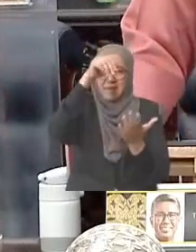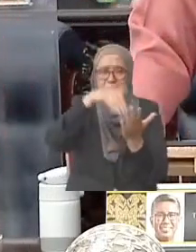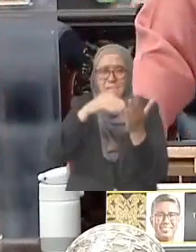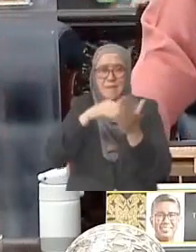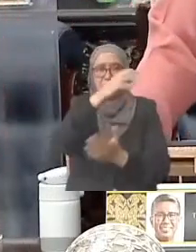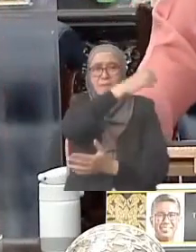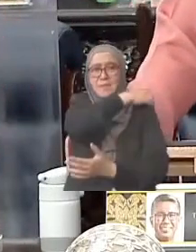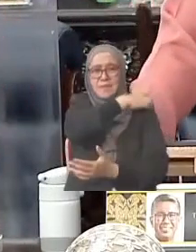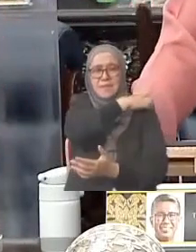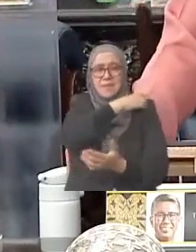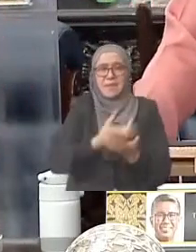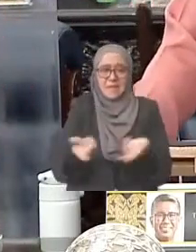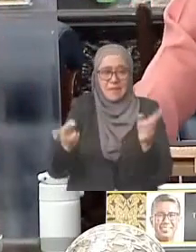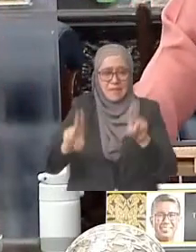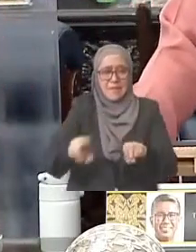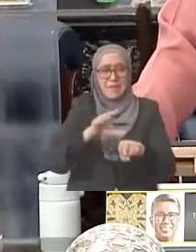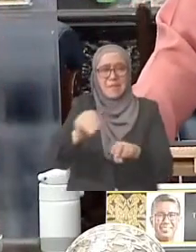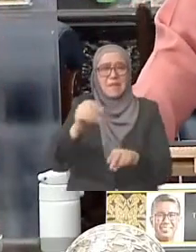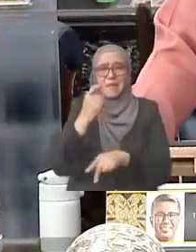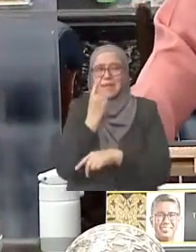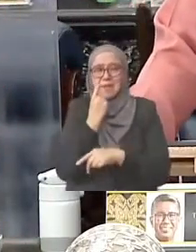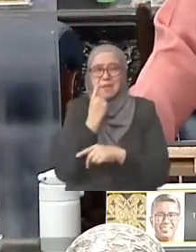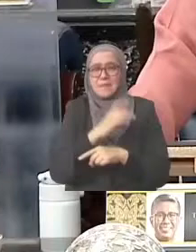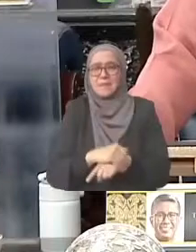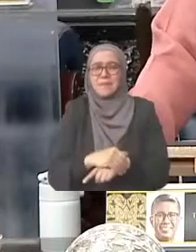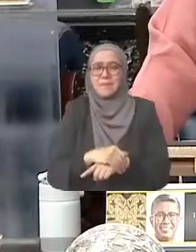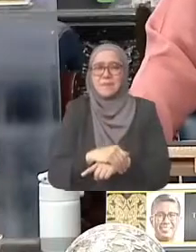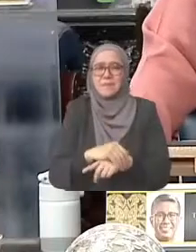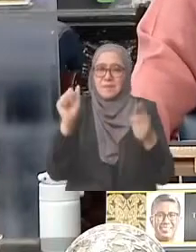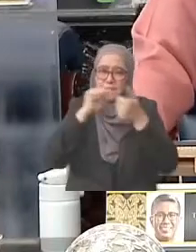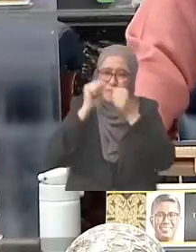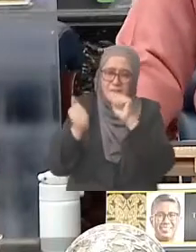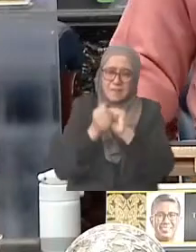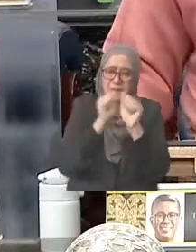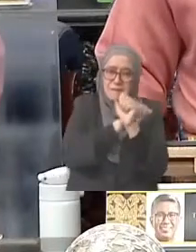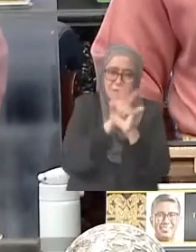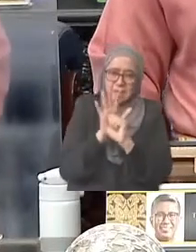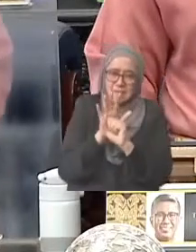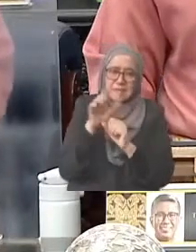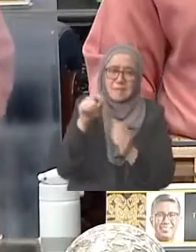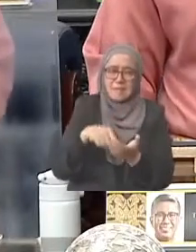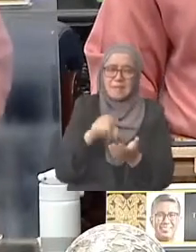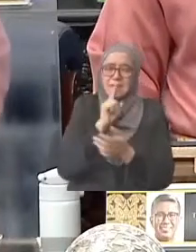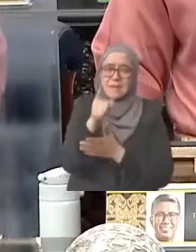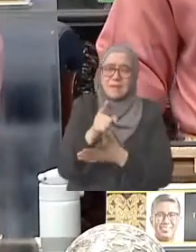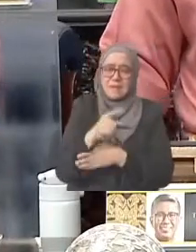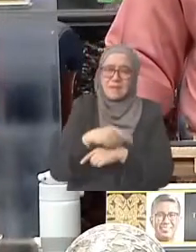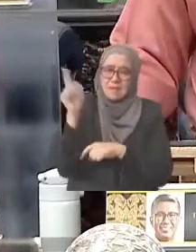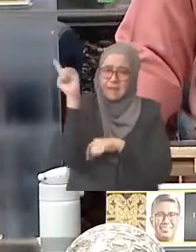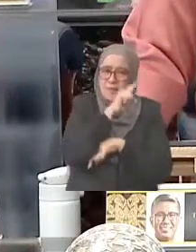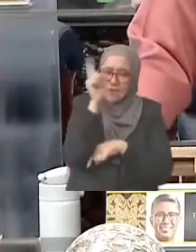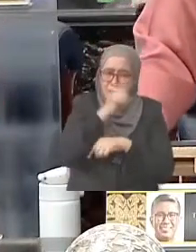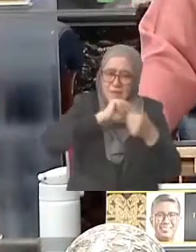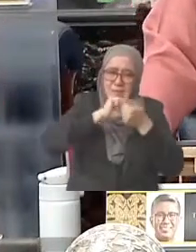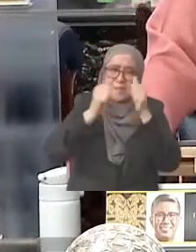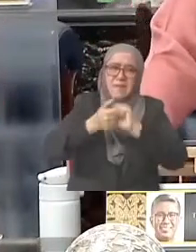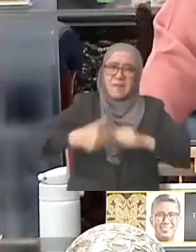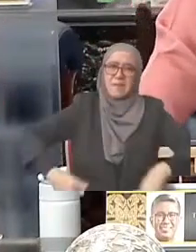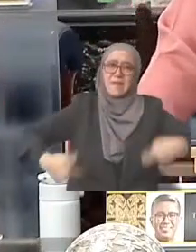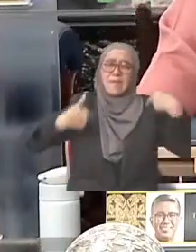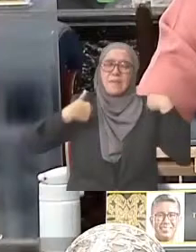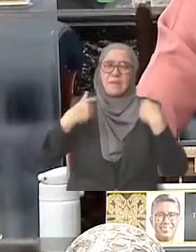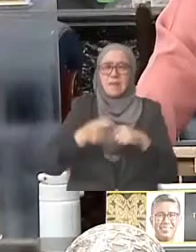Hai krisis Paddle ini telah menurunkan masalah kesempitan hidup keganasan rumah tangga dan kemurungan